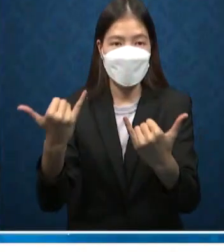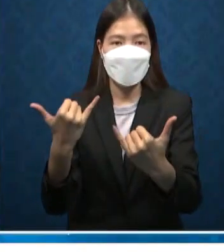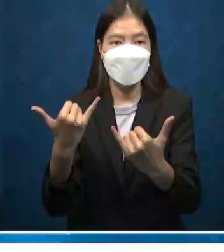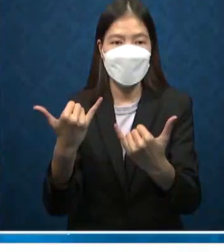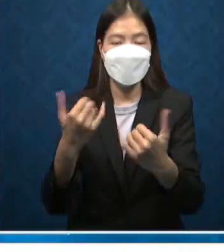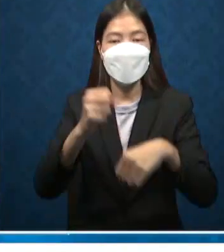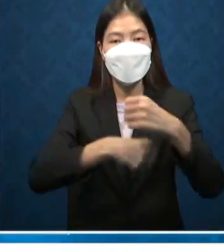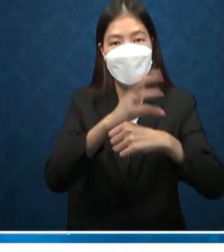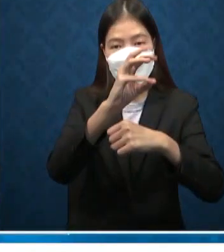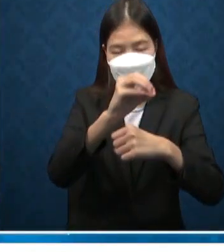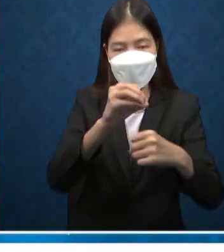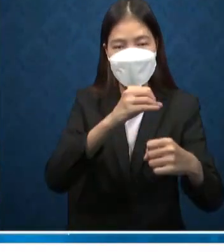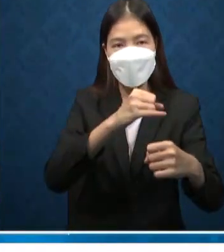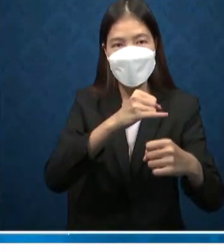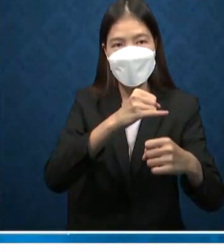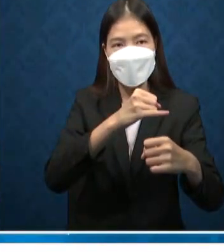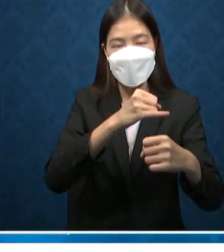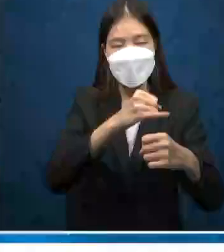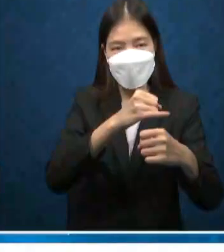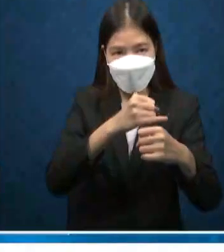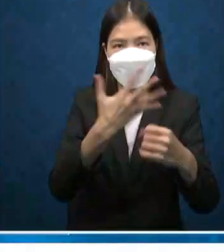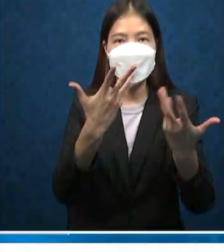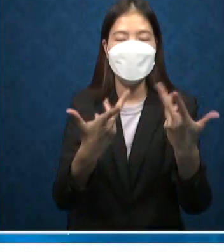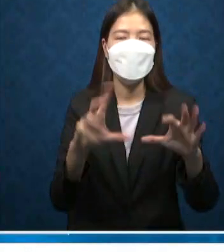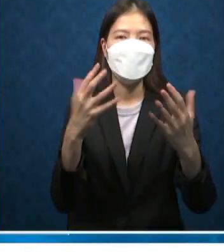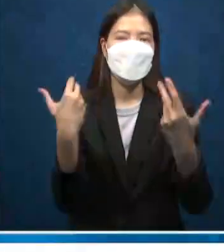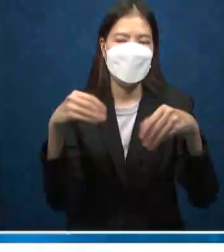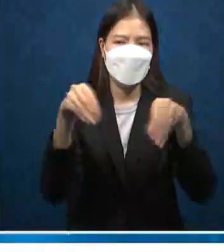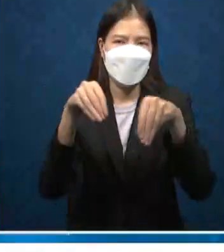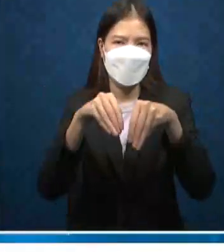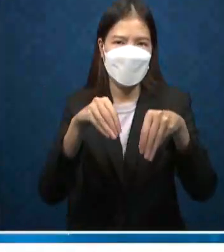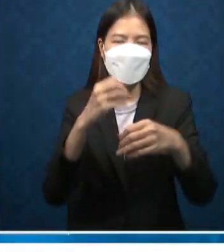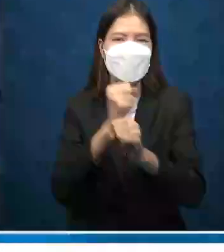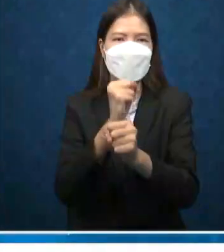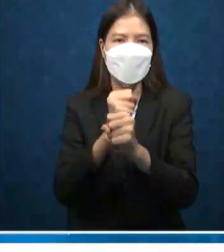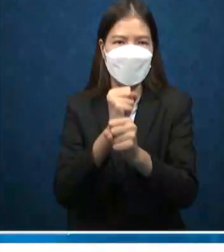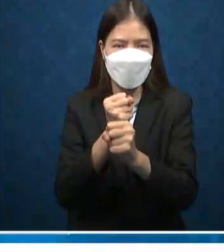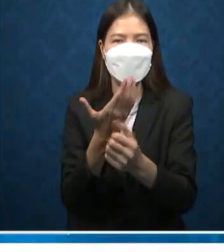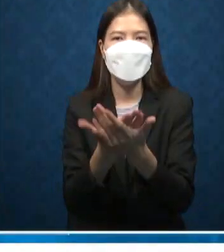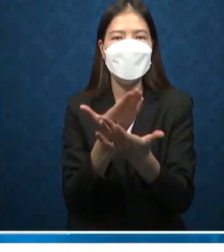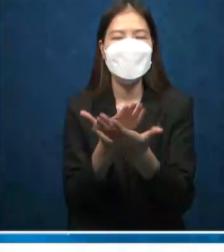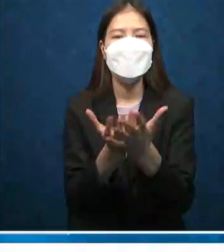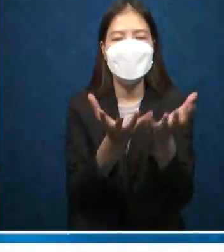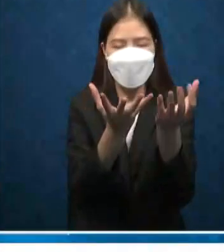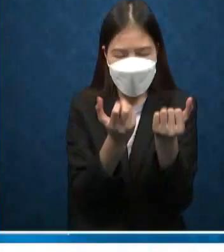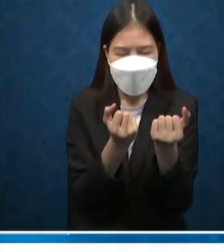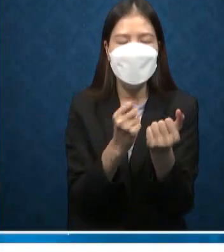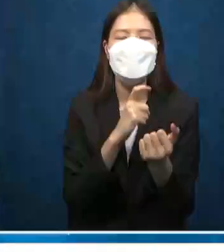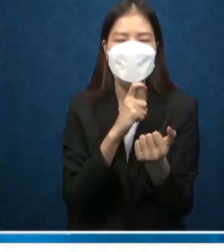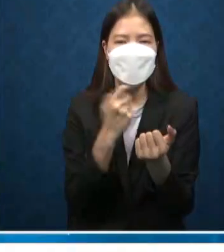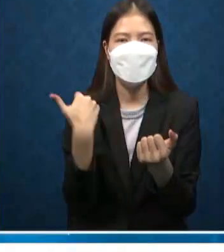เกษียณในระยะเวลาใกล้นี้หรือ15ปีข้างหน้าเนี่ยส่วนใหญ่ยังเป็นข้าราชการที่รับเงินบำเหน็จบำนาญอยู่นะ